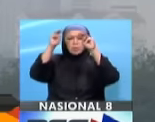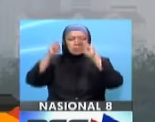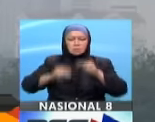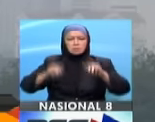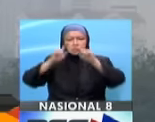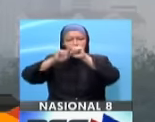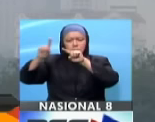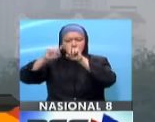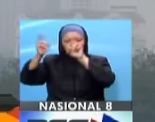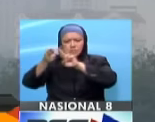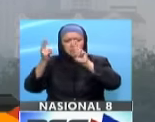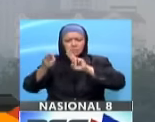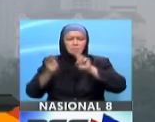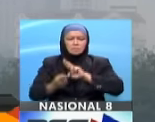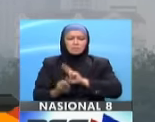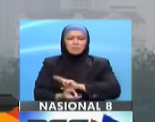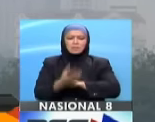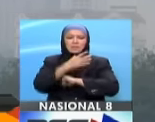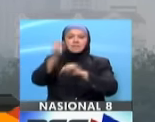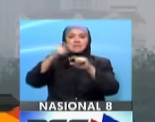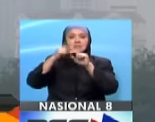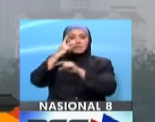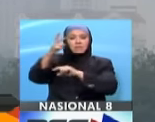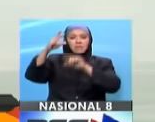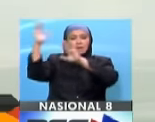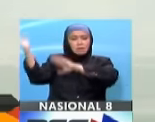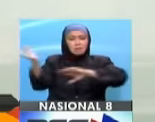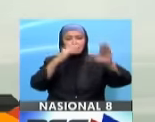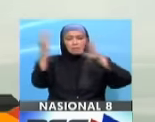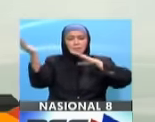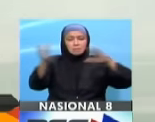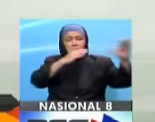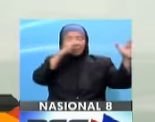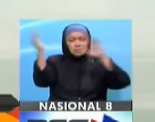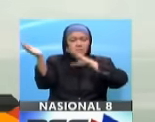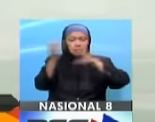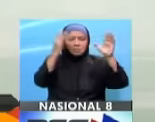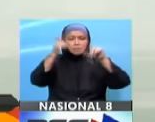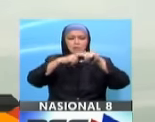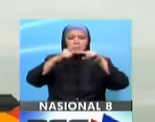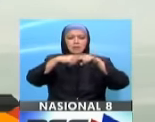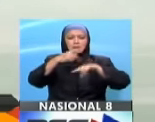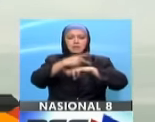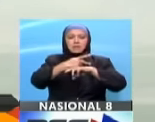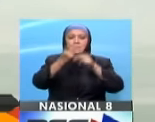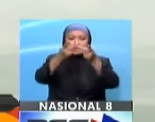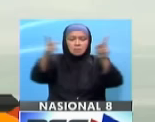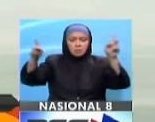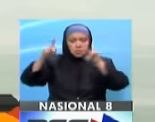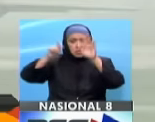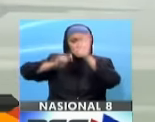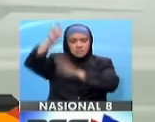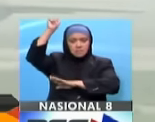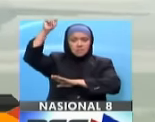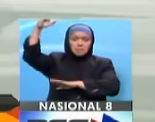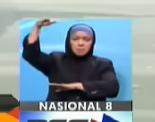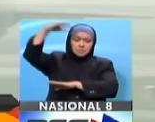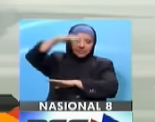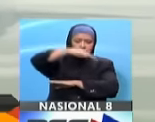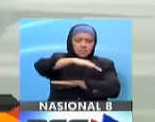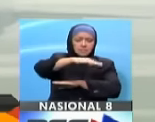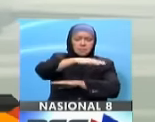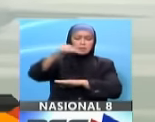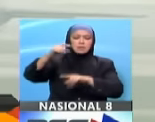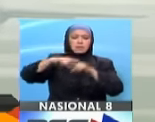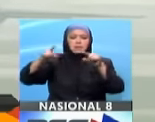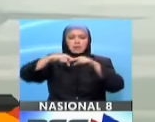berubah-ubah. Memandangkan angin yang bergerak itu berlaku di kawasan tekanan tinggi ke rendah, taufan akan tetap terjadi pada